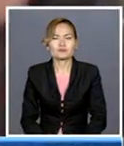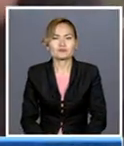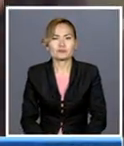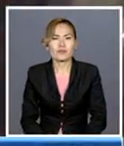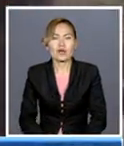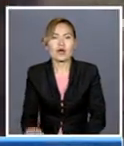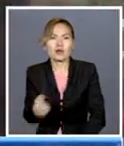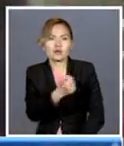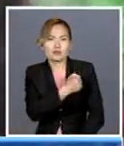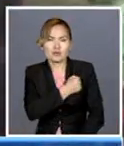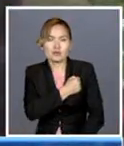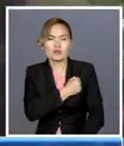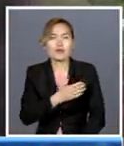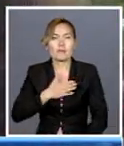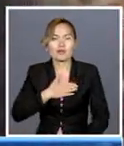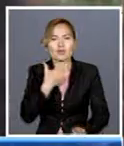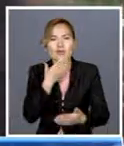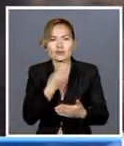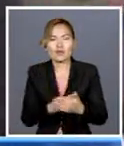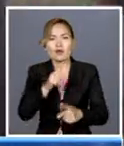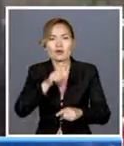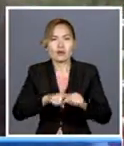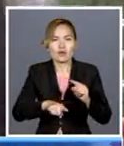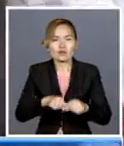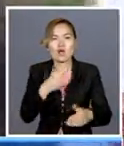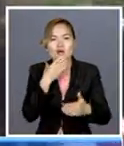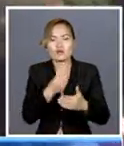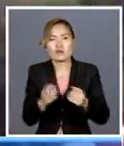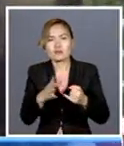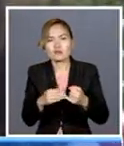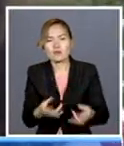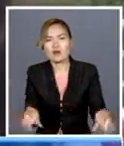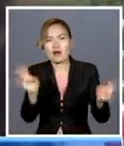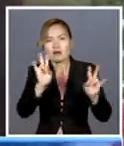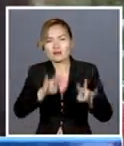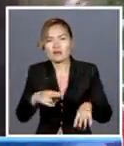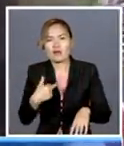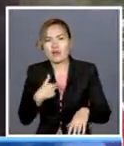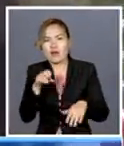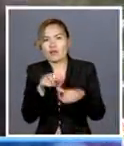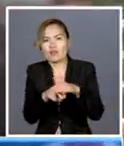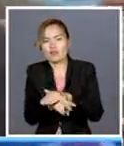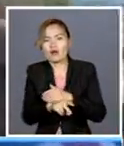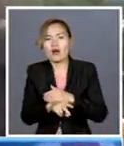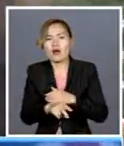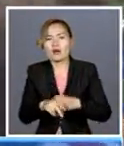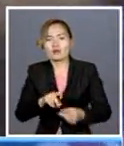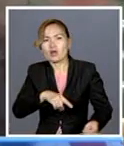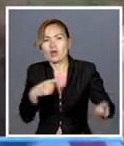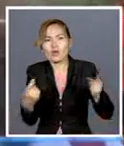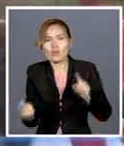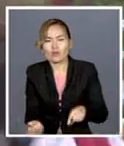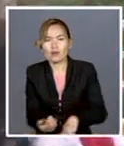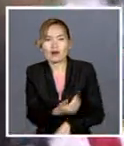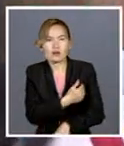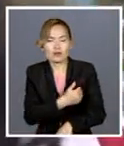Өкінішті жағдай, мен туған жерімді, тума туыстарымды тастап басқа елге кетіп барамын. Ешкімде өсіп өнген жерінен кетуді қаламайды ғой. Дегенмен